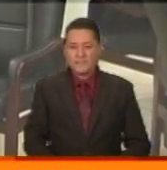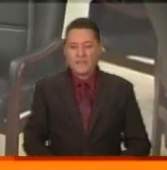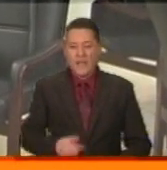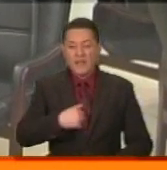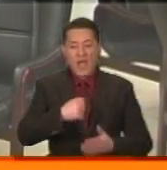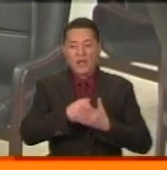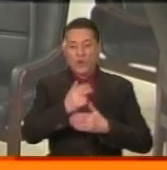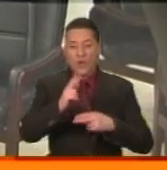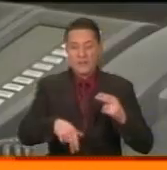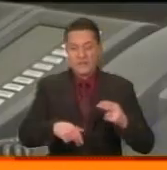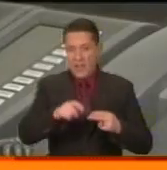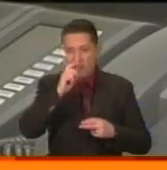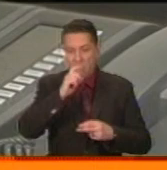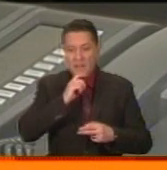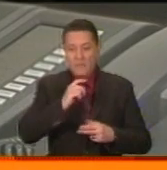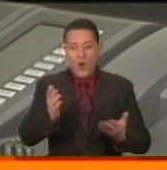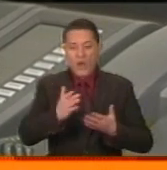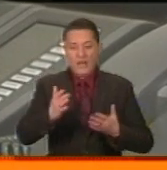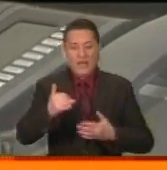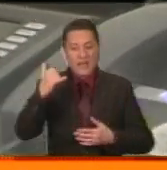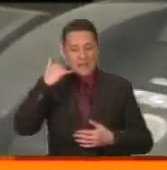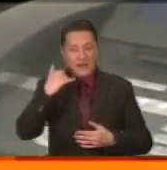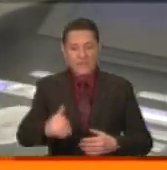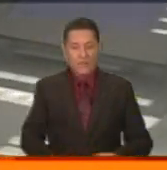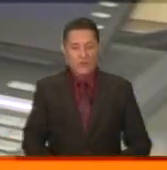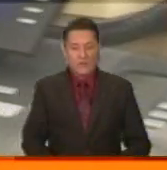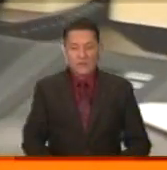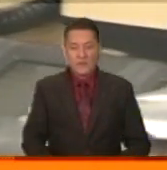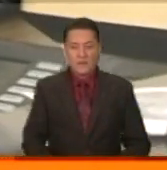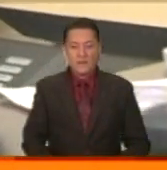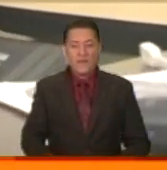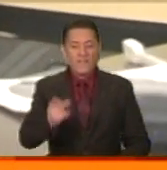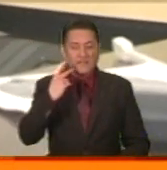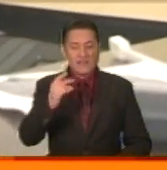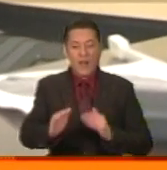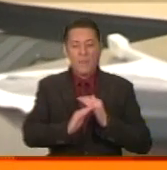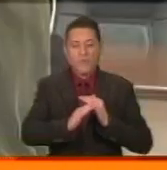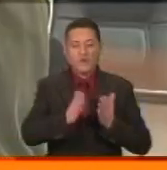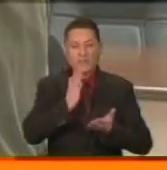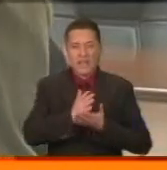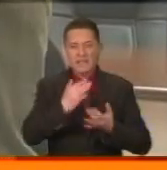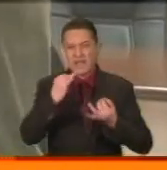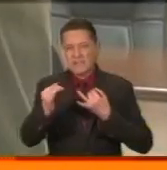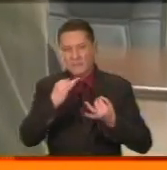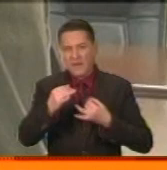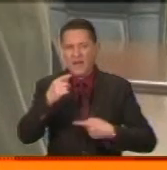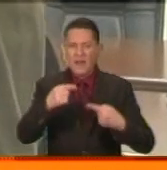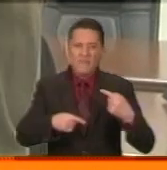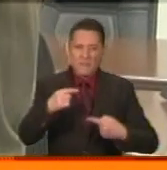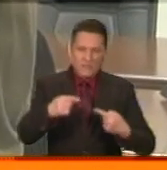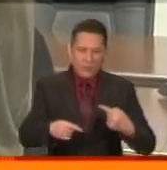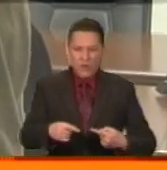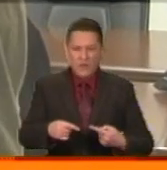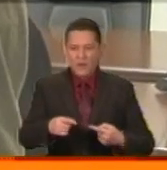не розбираюсь, які телефони. Ніколи не буваю одна. Ми розмовляємо, споримо,